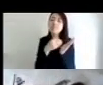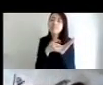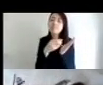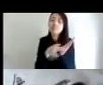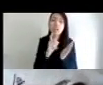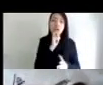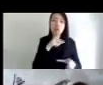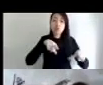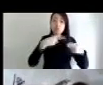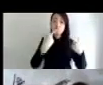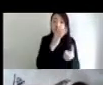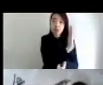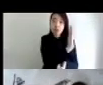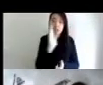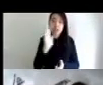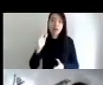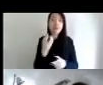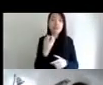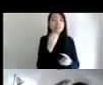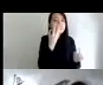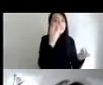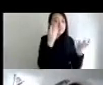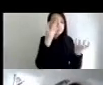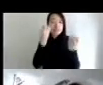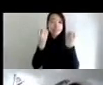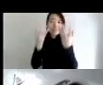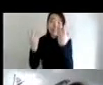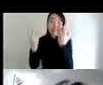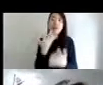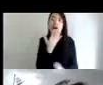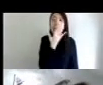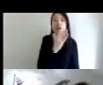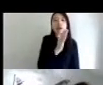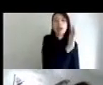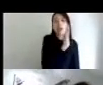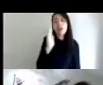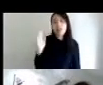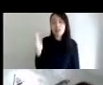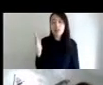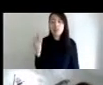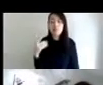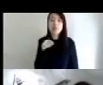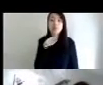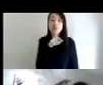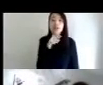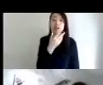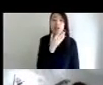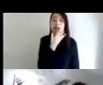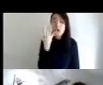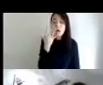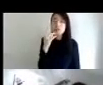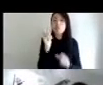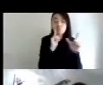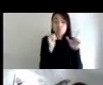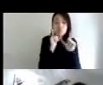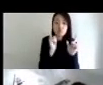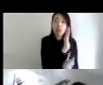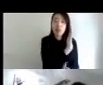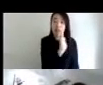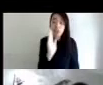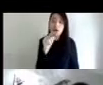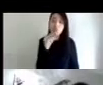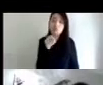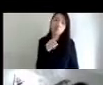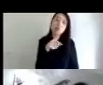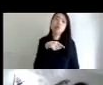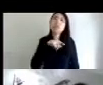同嘅植物咧，會開啲唔同顏色嘅花，咁呢啲顏色啦、唔同形狀嘅花咧，都可以用吸引到唔同嘅